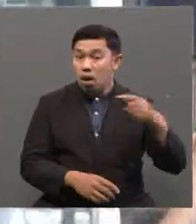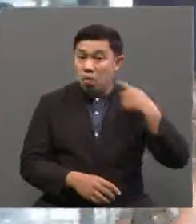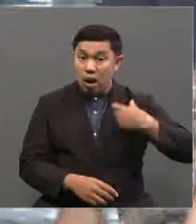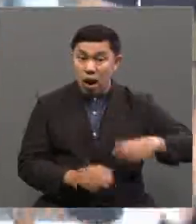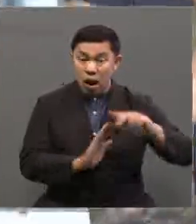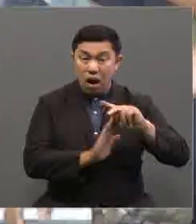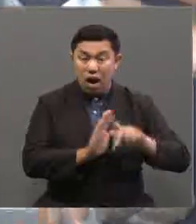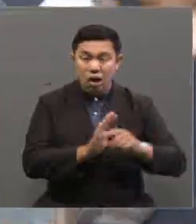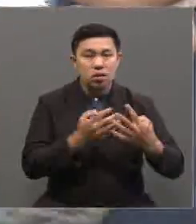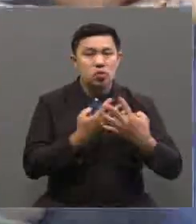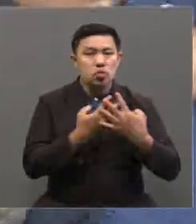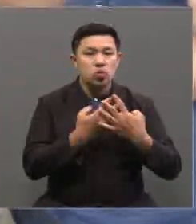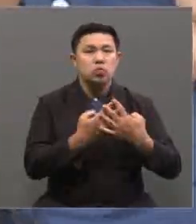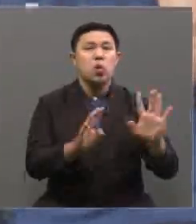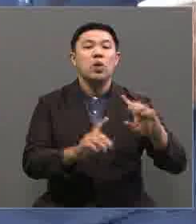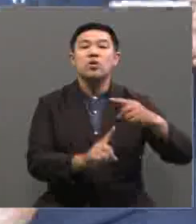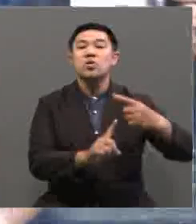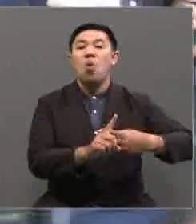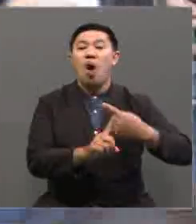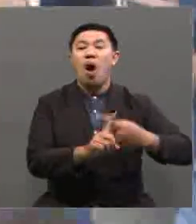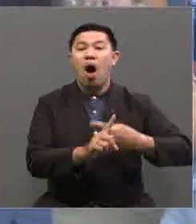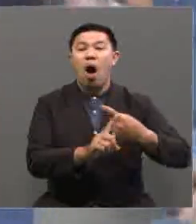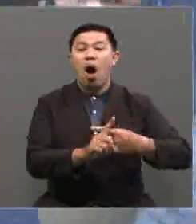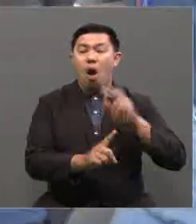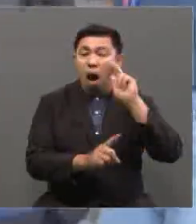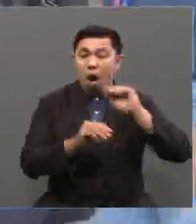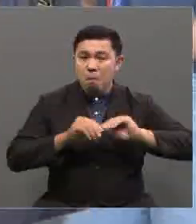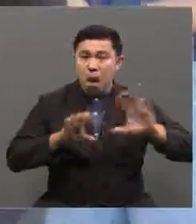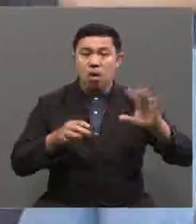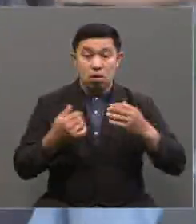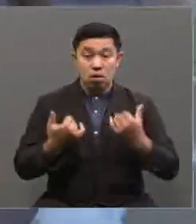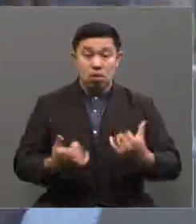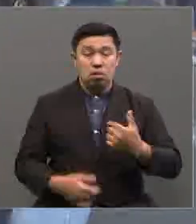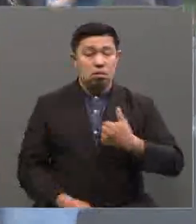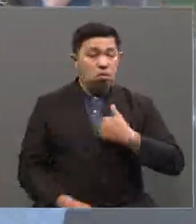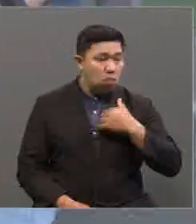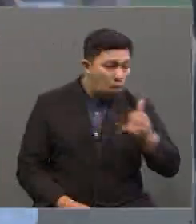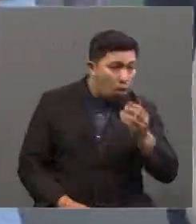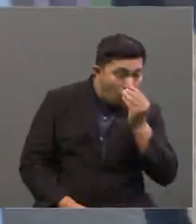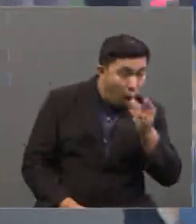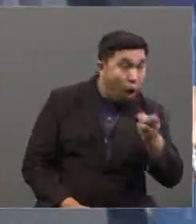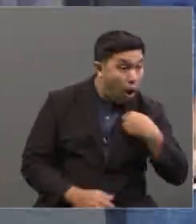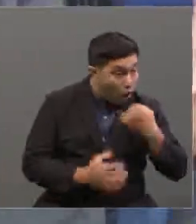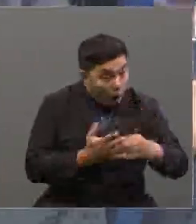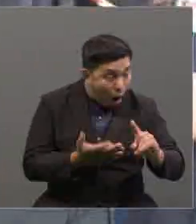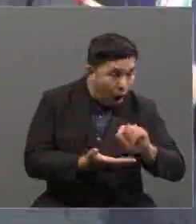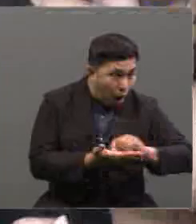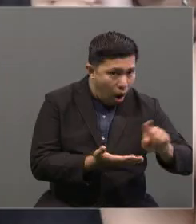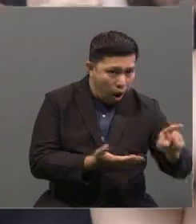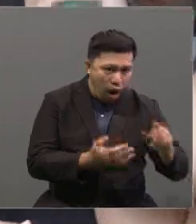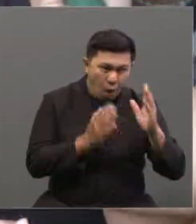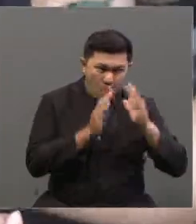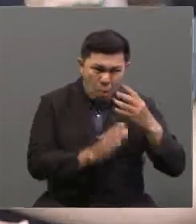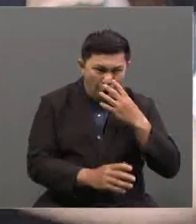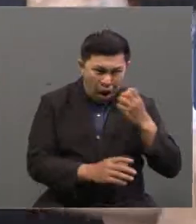ครับทั้งคู่ก็เลยเนี่ยออกมาแล้วก็ให้สัมภาษณ์กับสื่อมวลชนครับเธอเล่าว่าวันนี้มารับทราบข้อกล่าวหาเพราะว่าถูกหนึ่ง